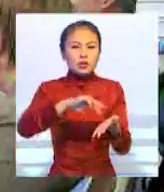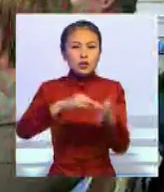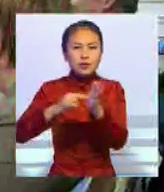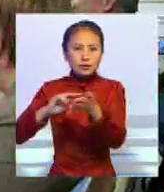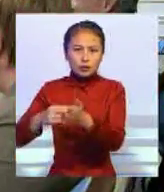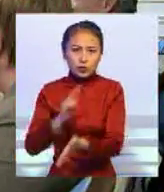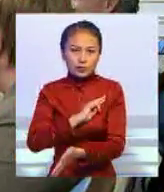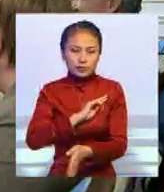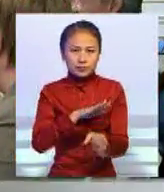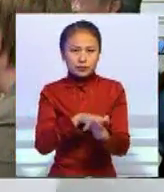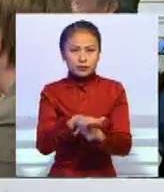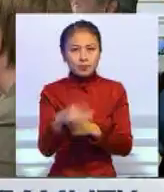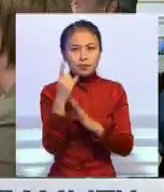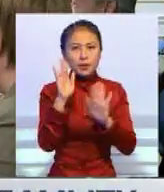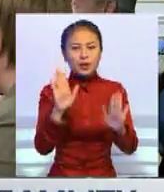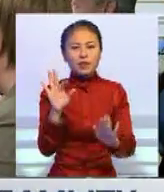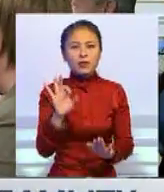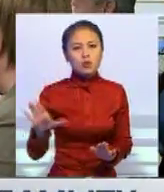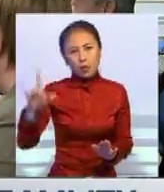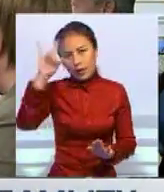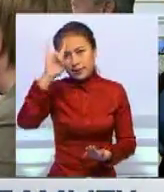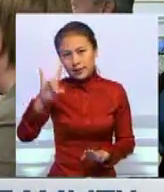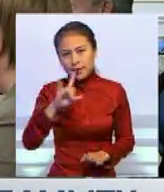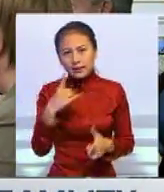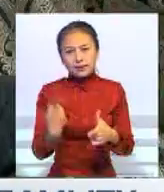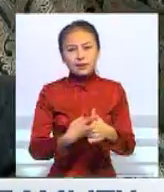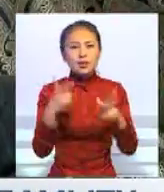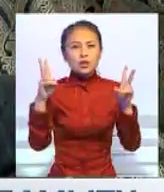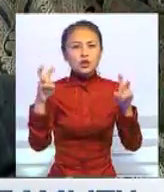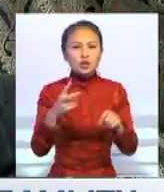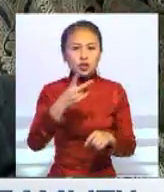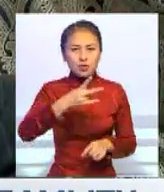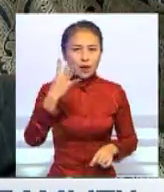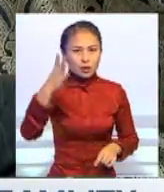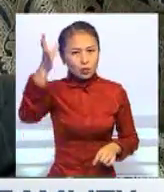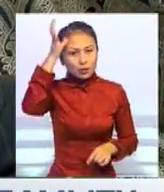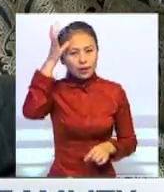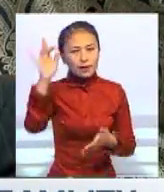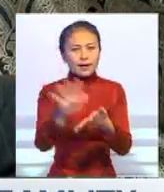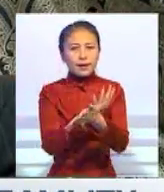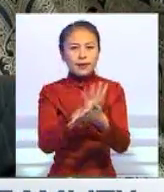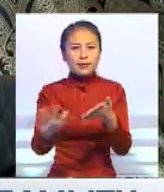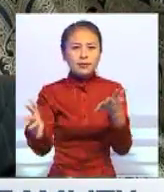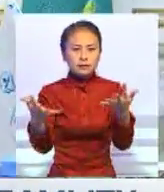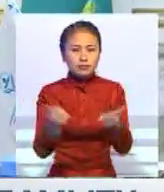жобаны сәтті жүзеге асырып келеді. Бір ғана Шығыс Қазақстаннан осы шаралардың нәтижесінде